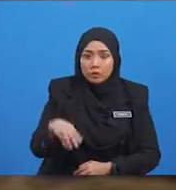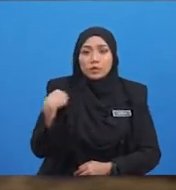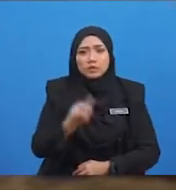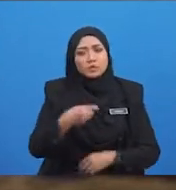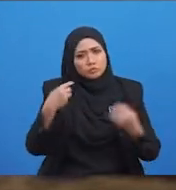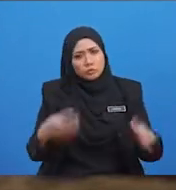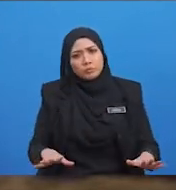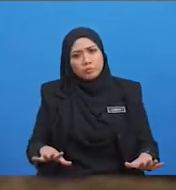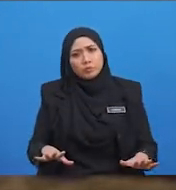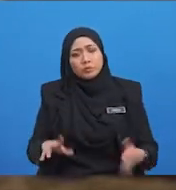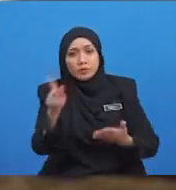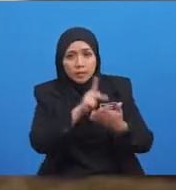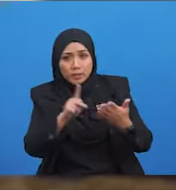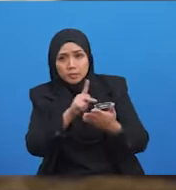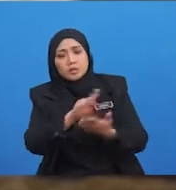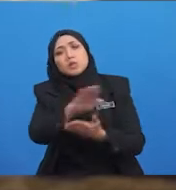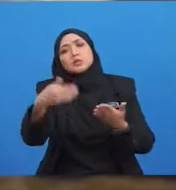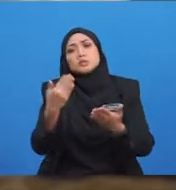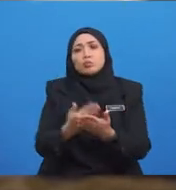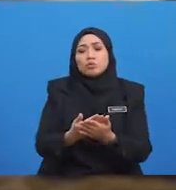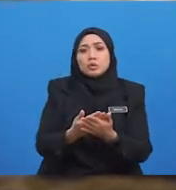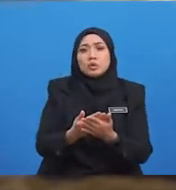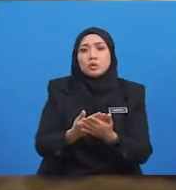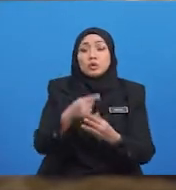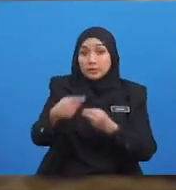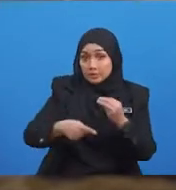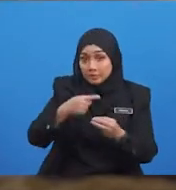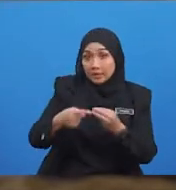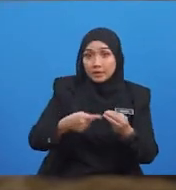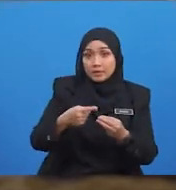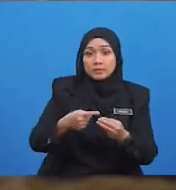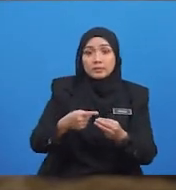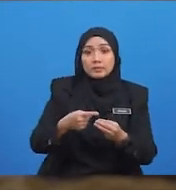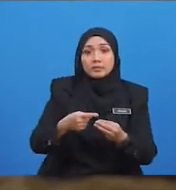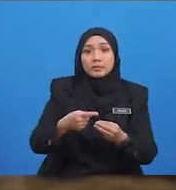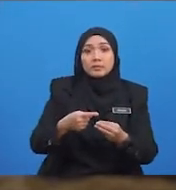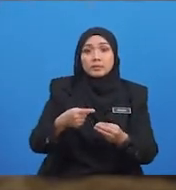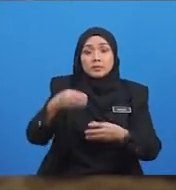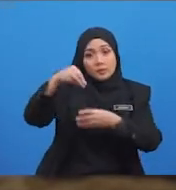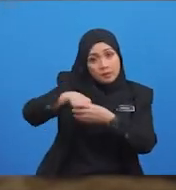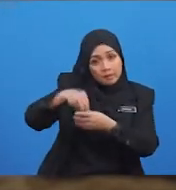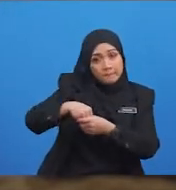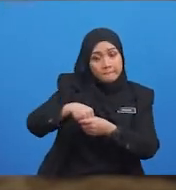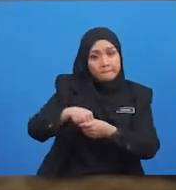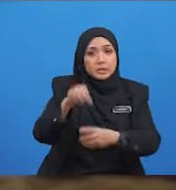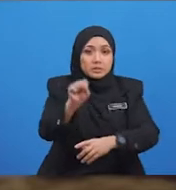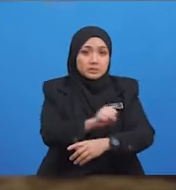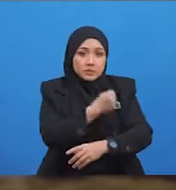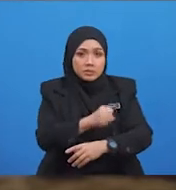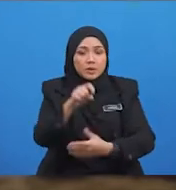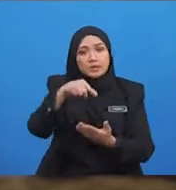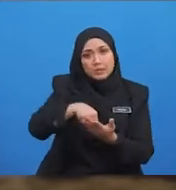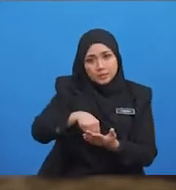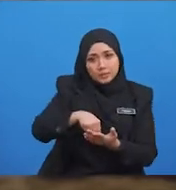pun selesai mengkaji semua aspek sastra yang terkandung dalam sajak